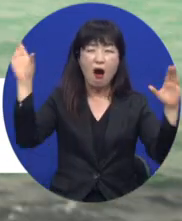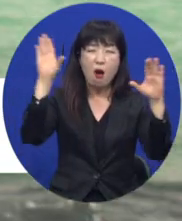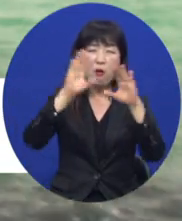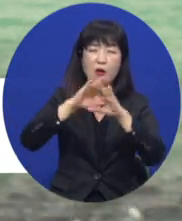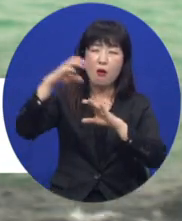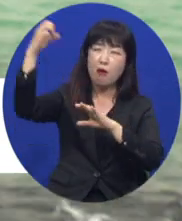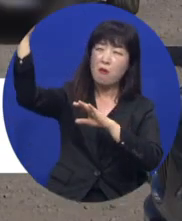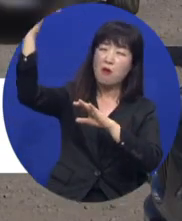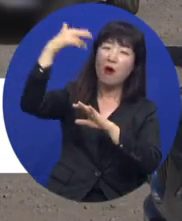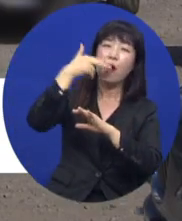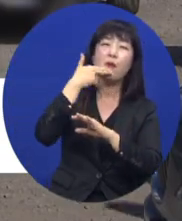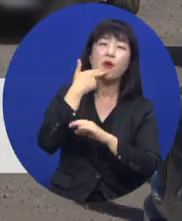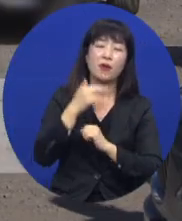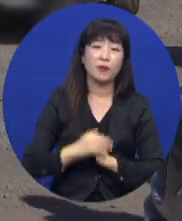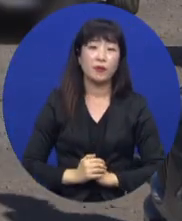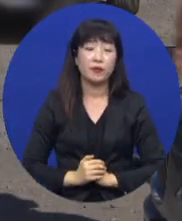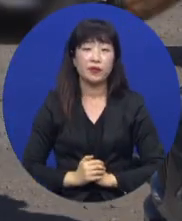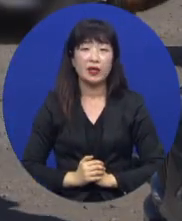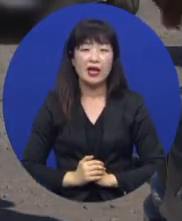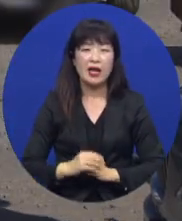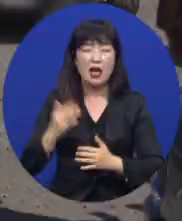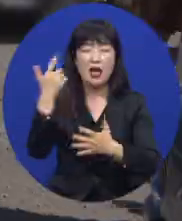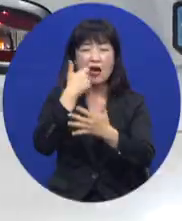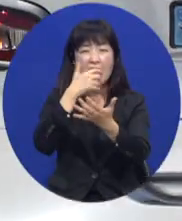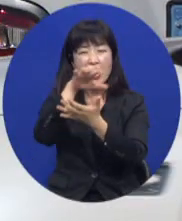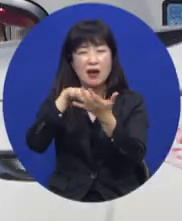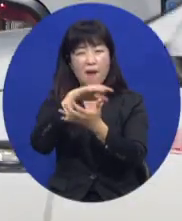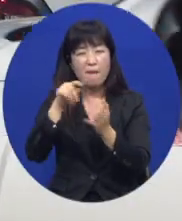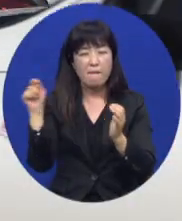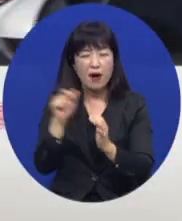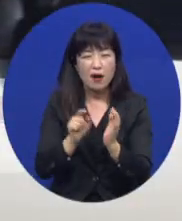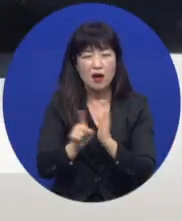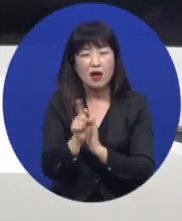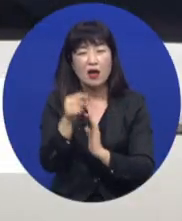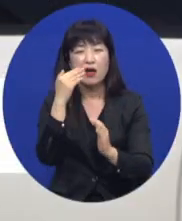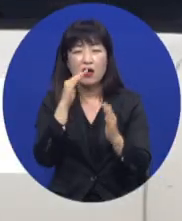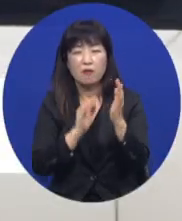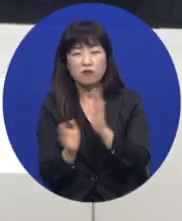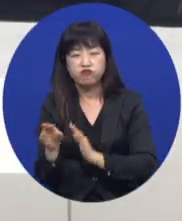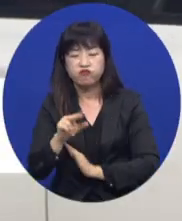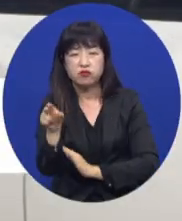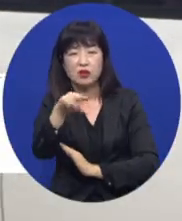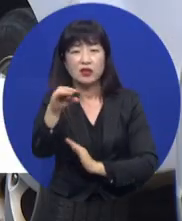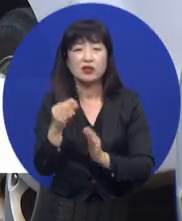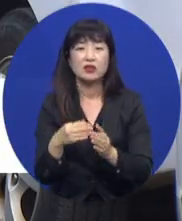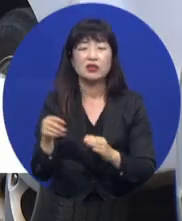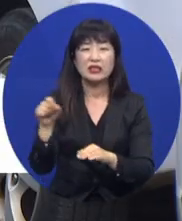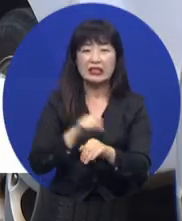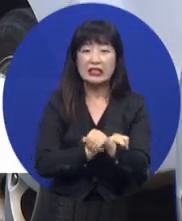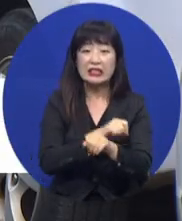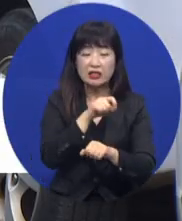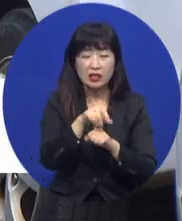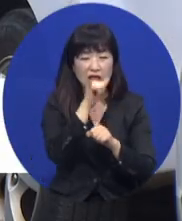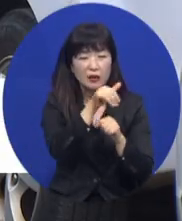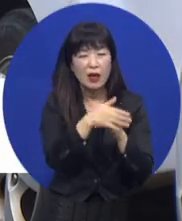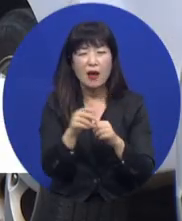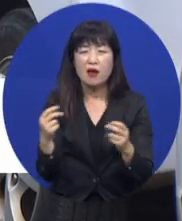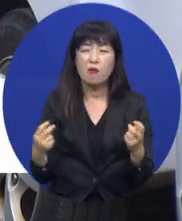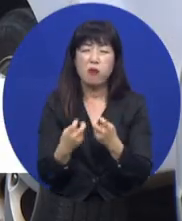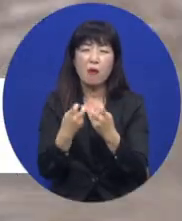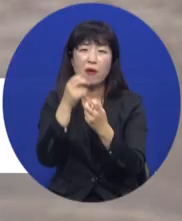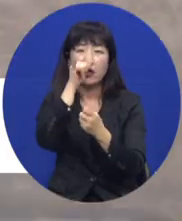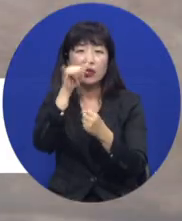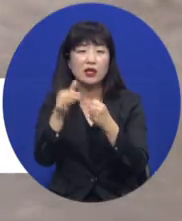가로등도 써서 제주는 안개 끼리 나 급경사 해안도로 든 9분 길이 많은 도로 특성 때문에 사고가 빈번하지 만